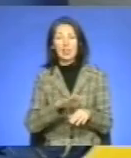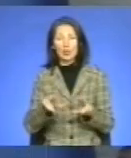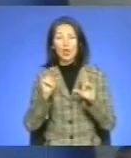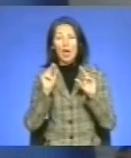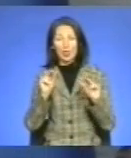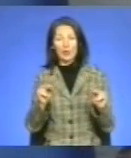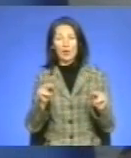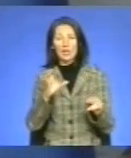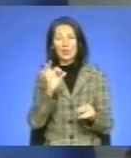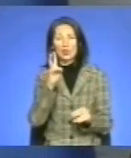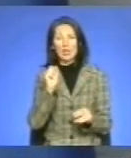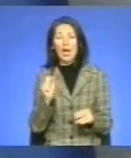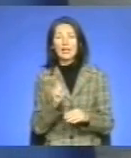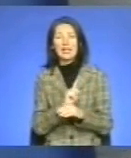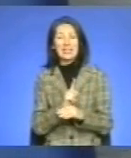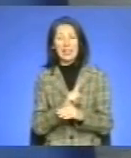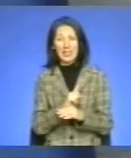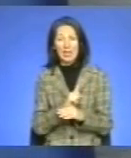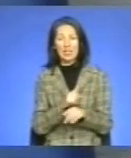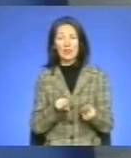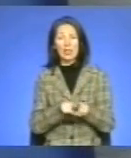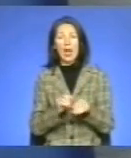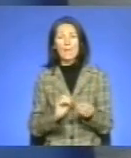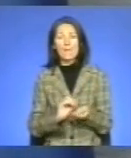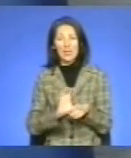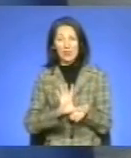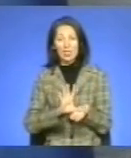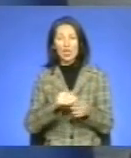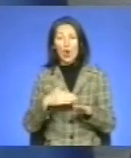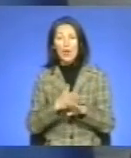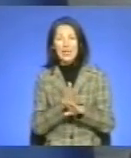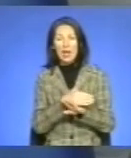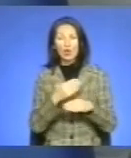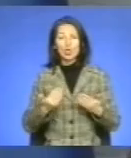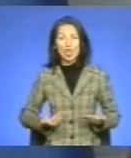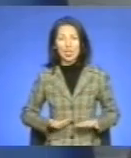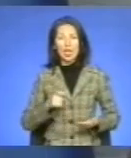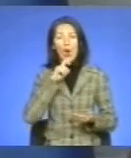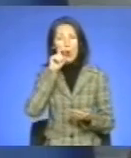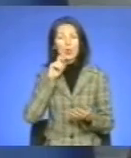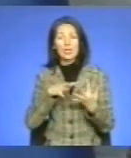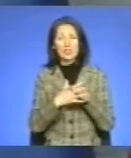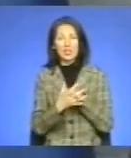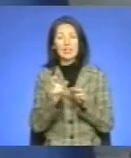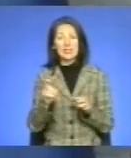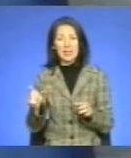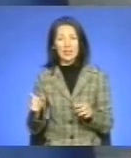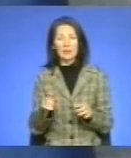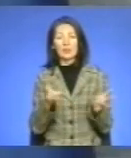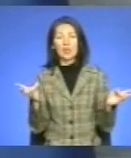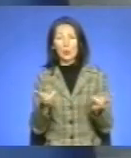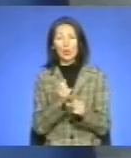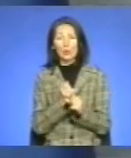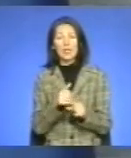гарантуванню соціальних стандартів та підвищенню якості життя українських селян. Необхідно зробити